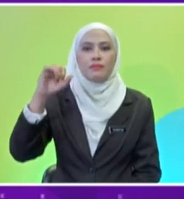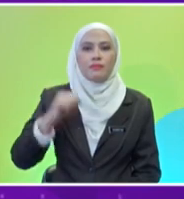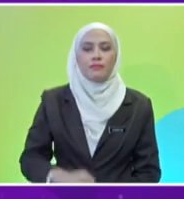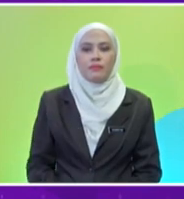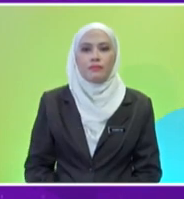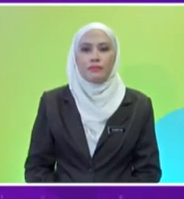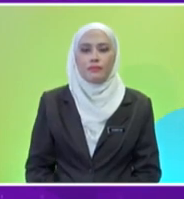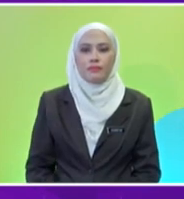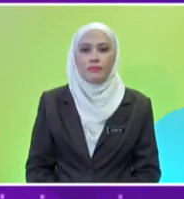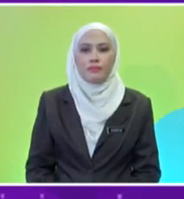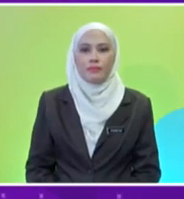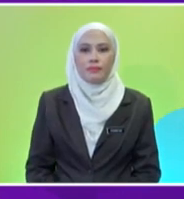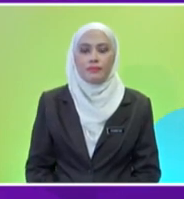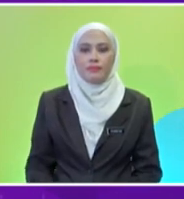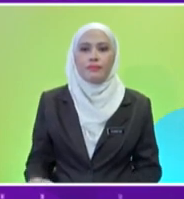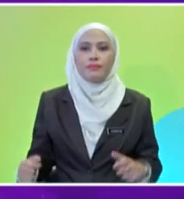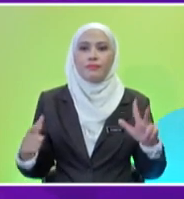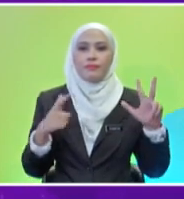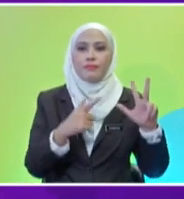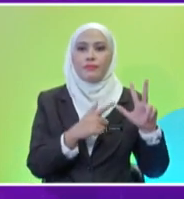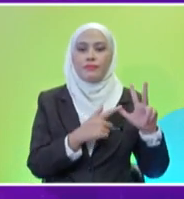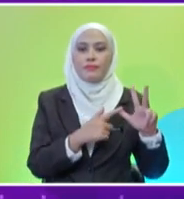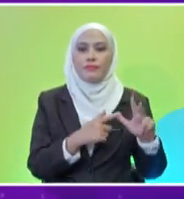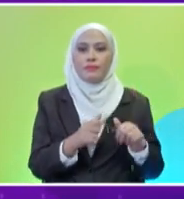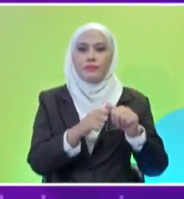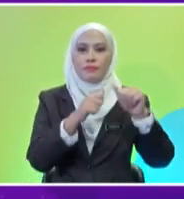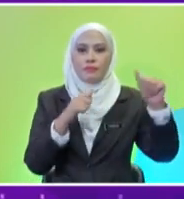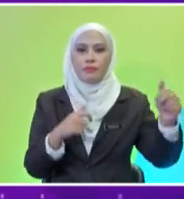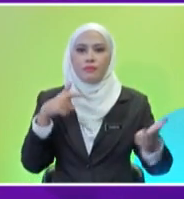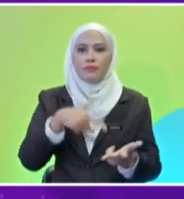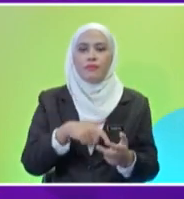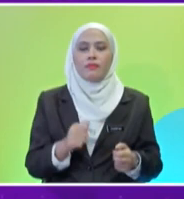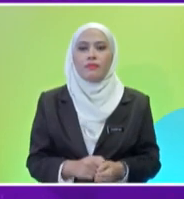selangoi seterusnya kita pergi jauh sikit